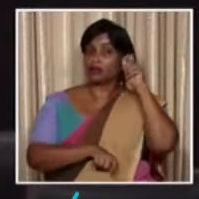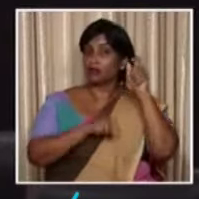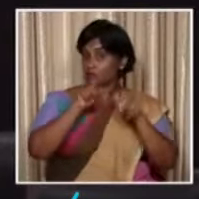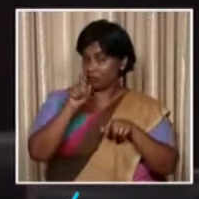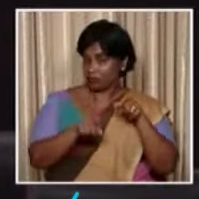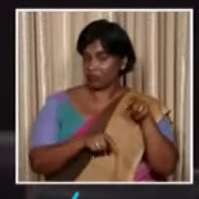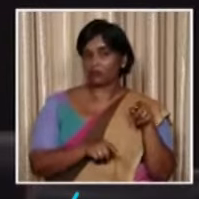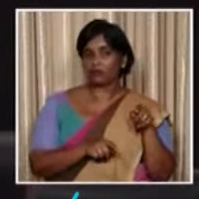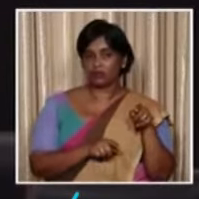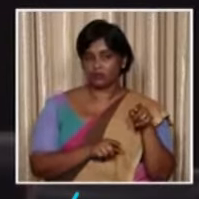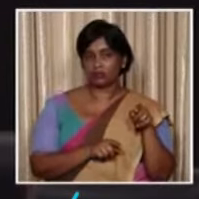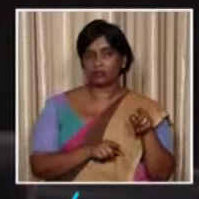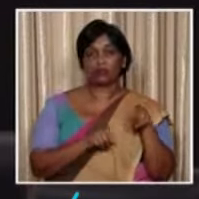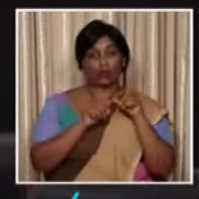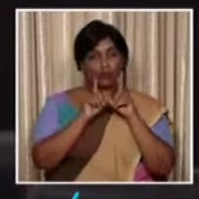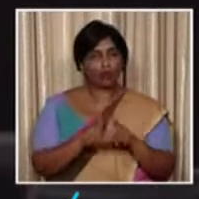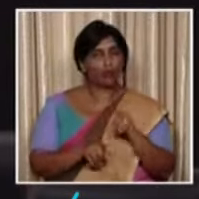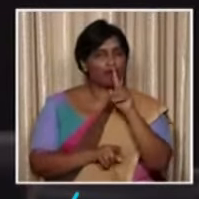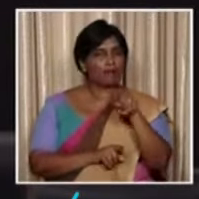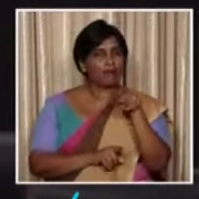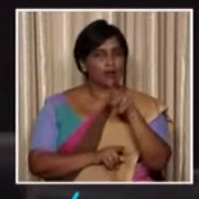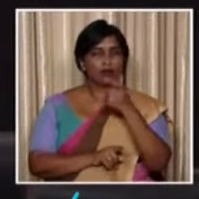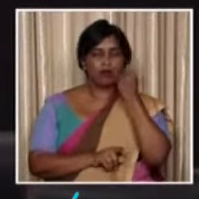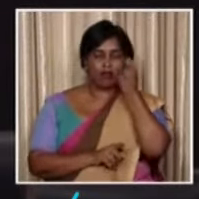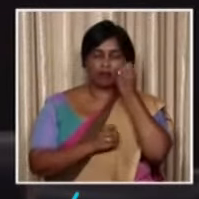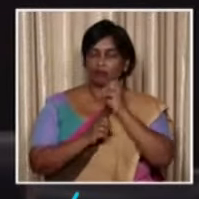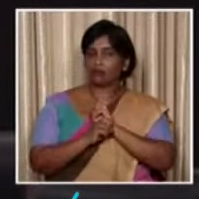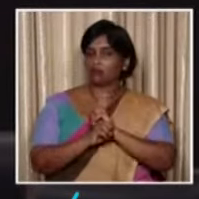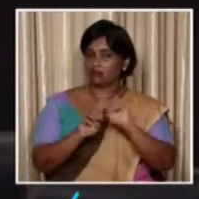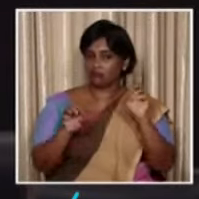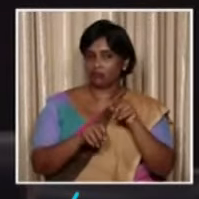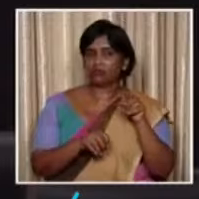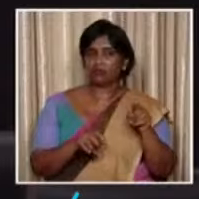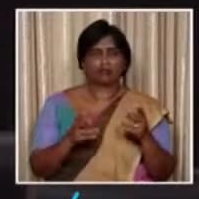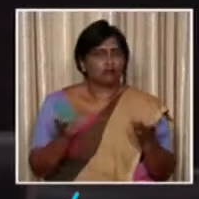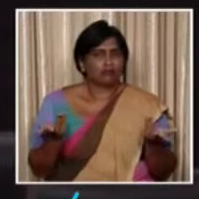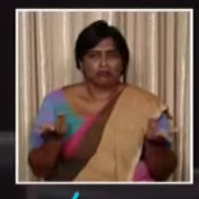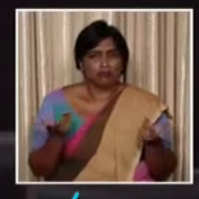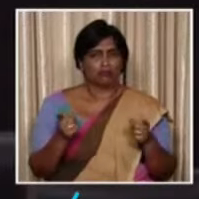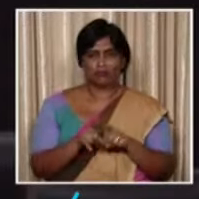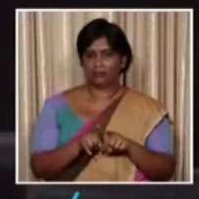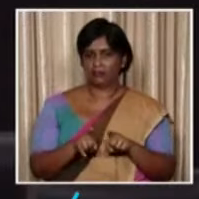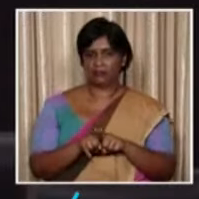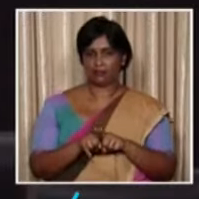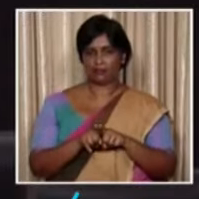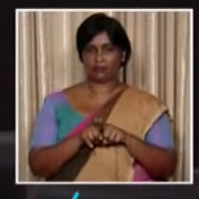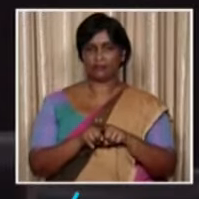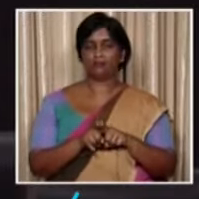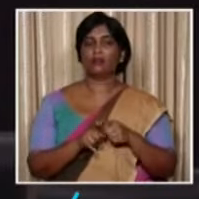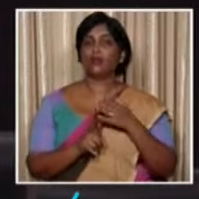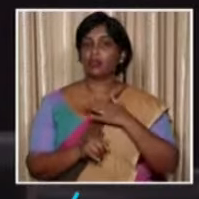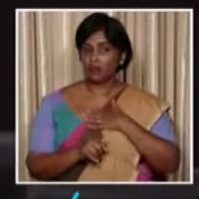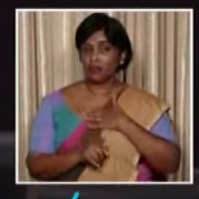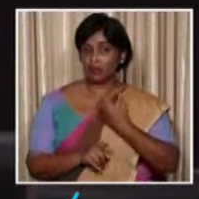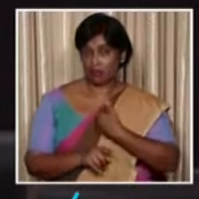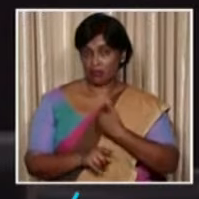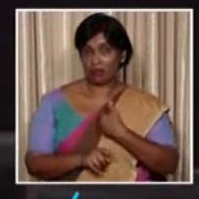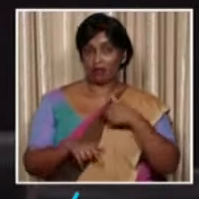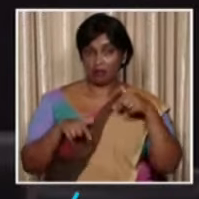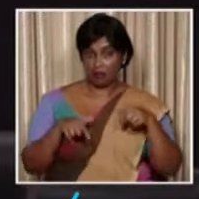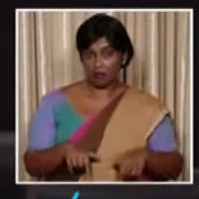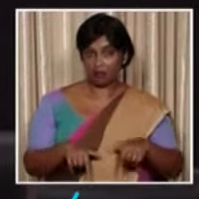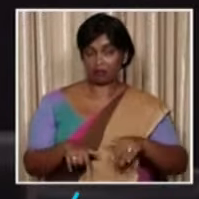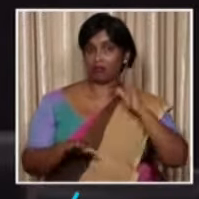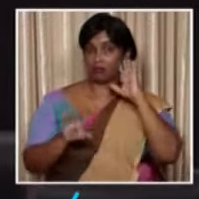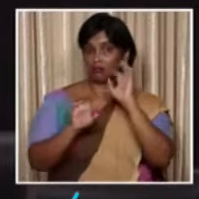अंट मैं वागे वैरदी मत यवाने मुन विधि अटद मम्मे मगे मैं अदकरन